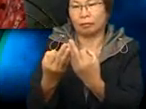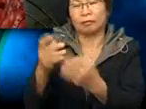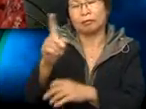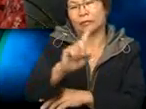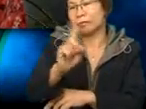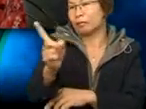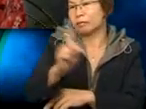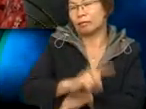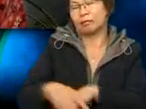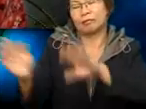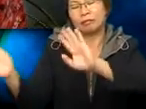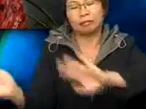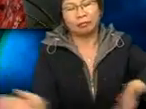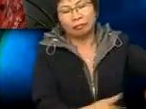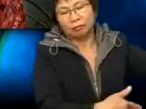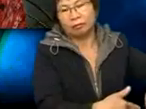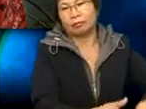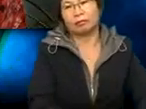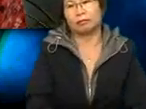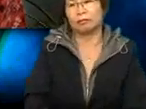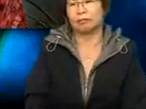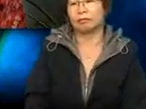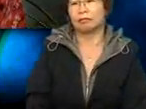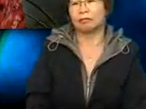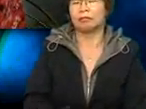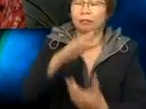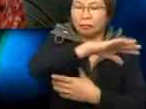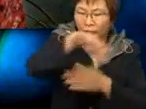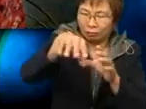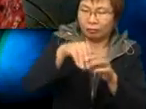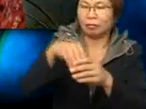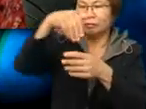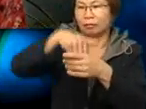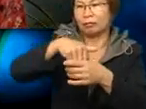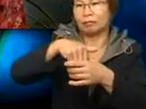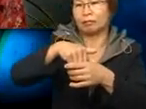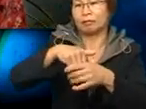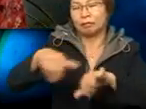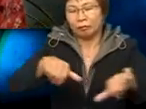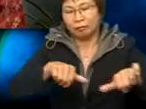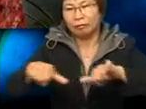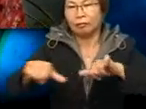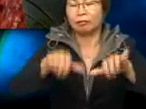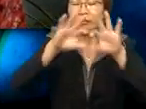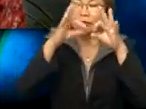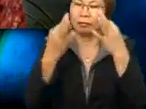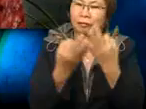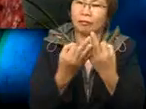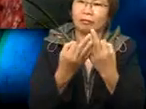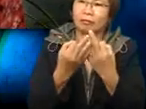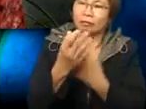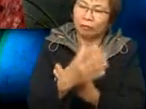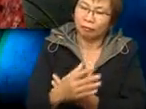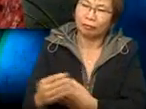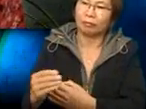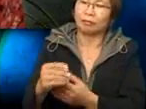Jangan sisihkan mereka. Libatkan mereka dalam aktiviti kekeluargaan